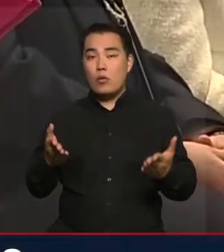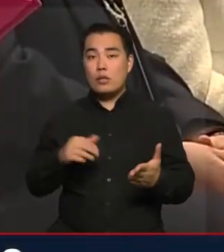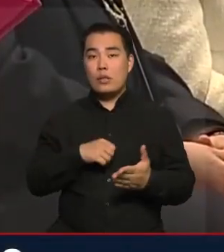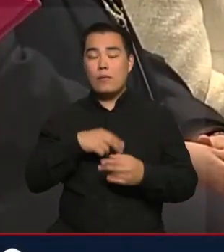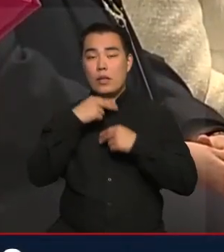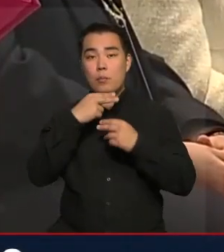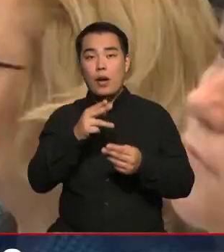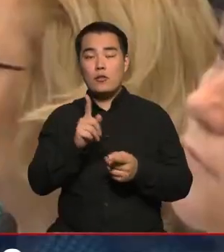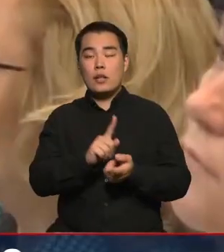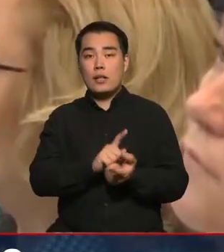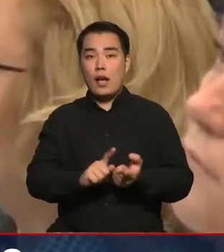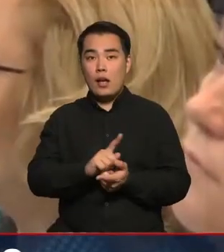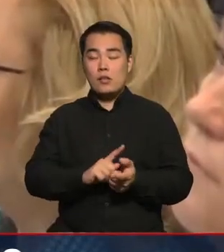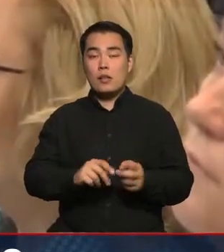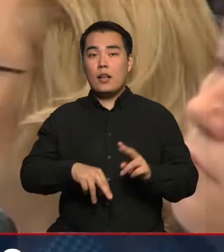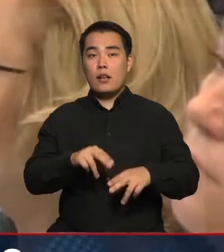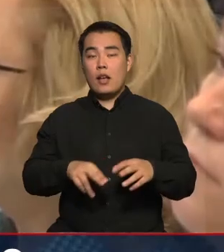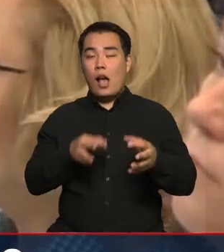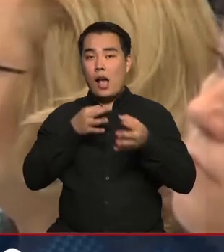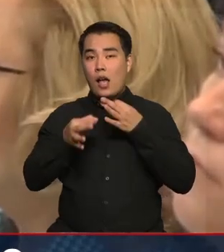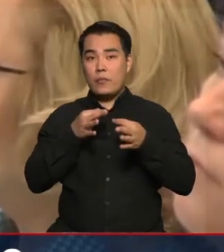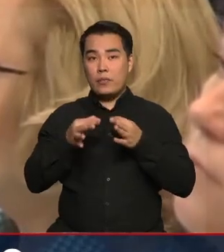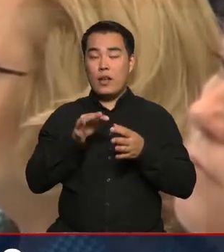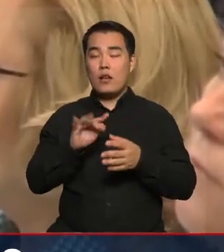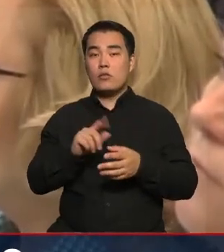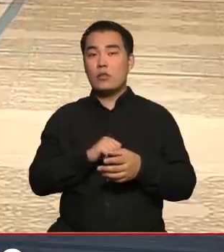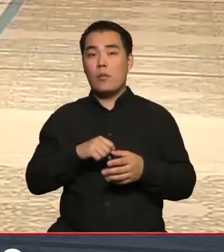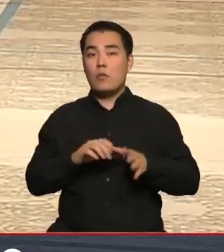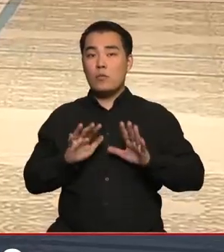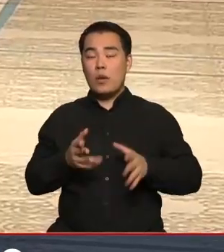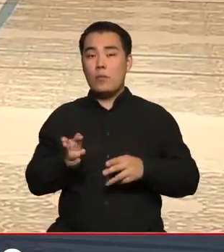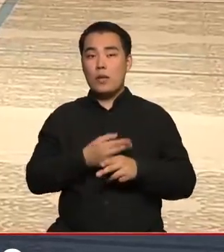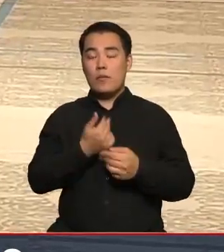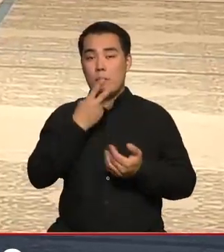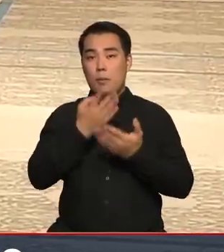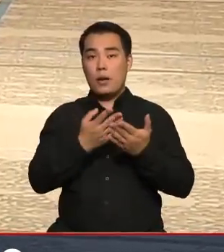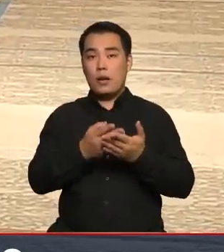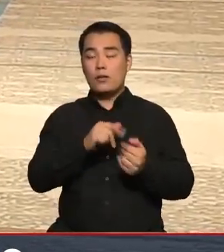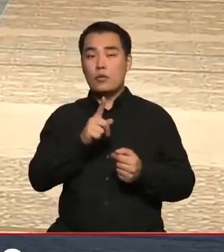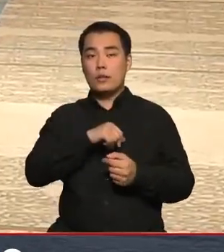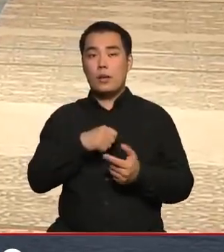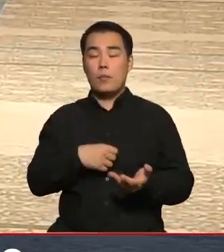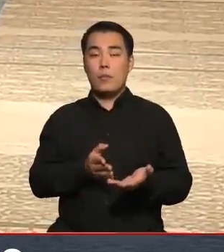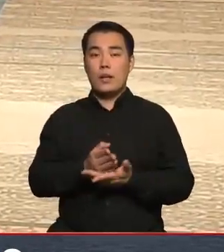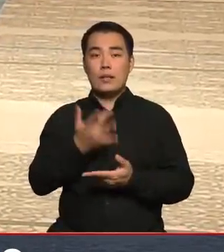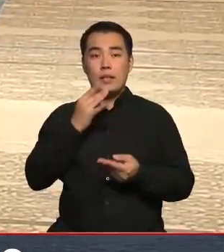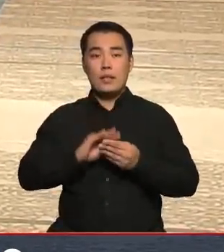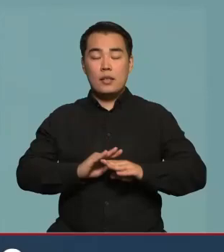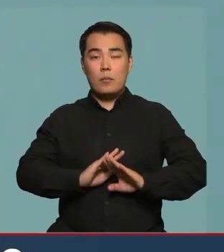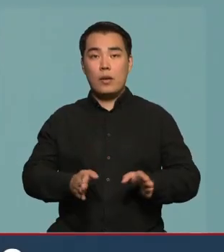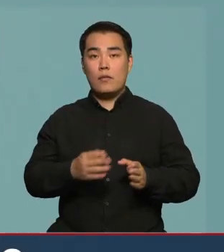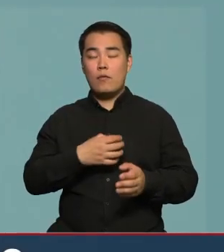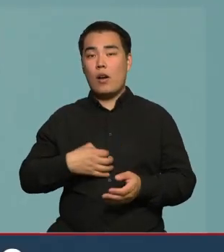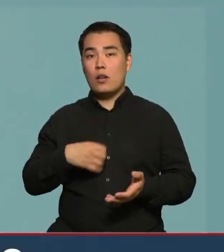повестки для возобновления конструктивного диалога А в нынешних условиях беспрецедентной геополитической нестабильности